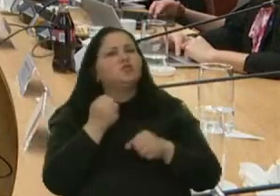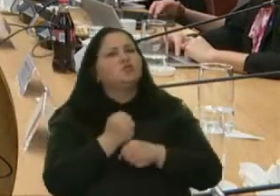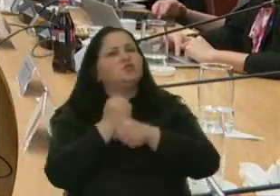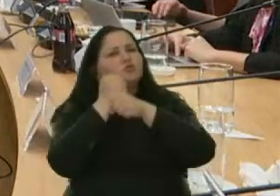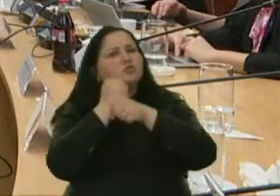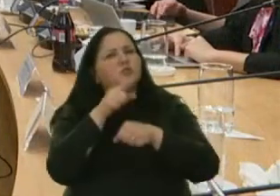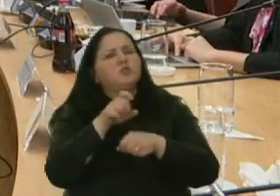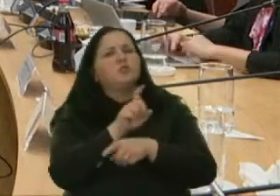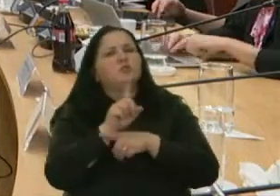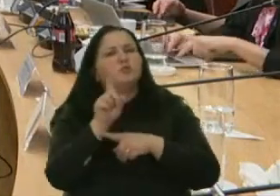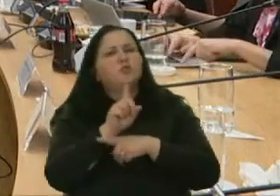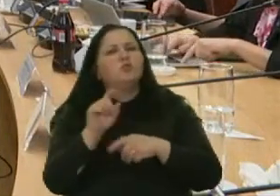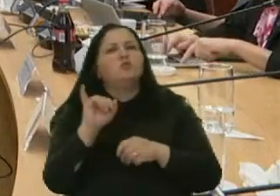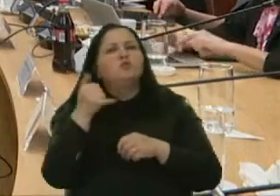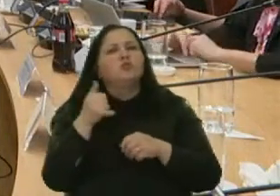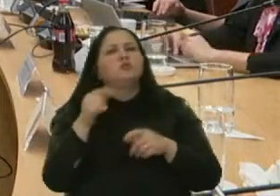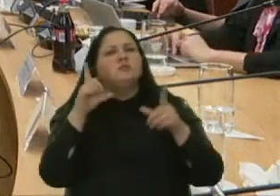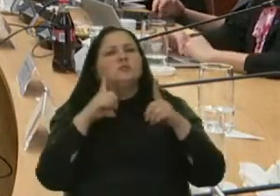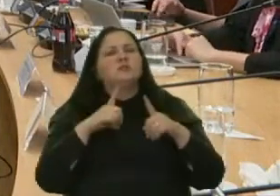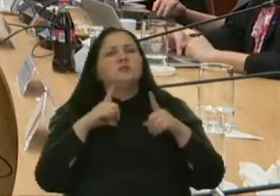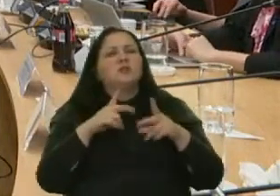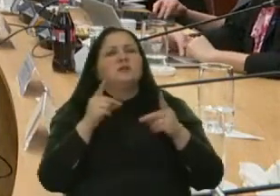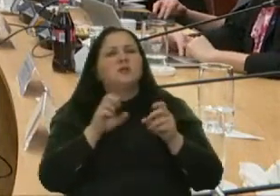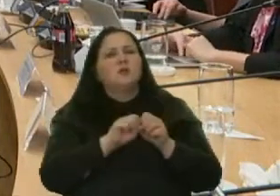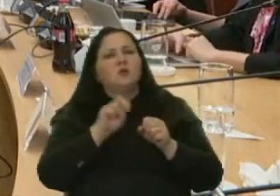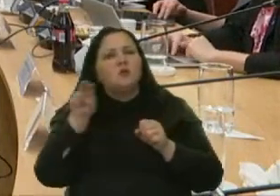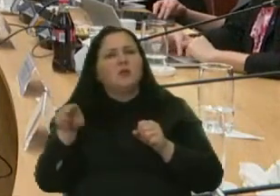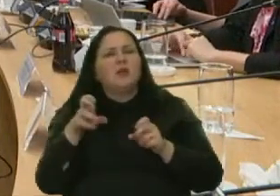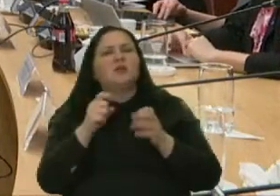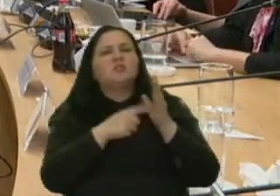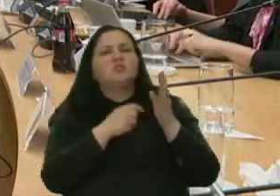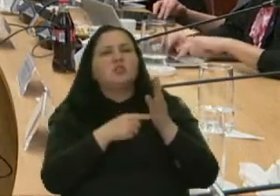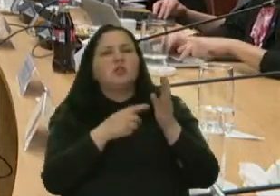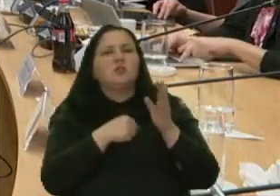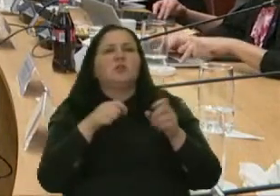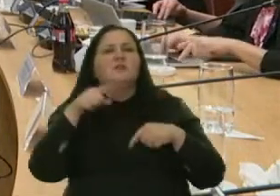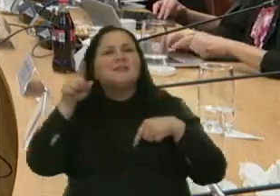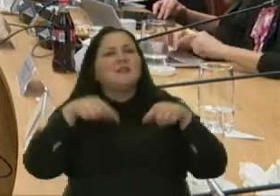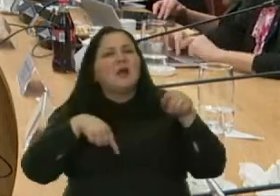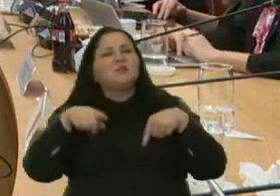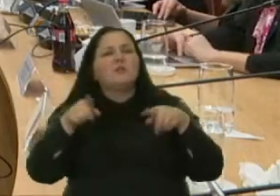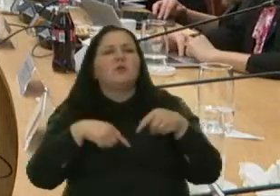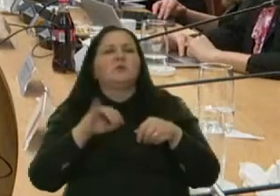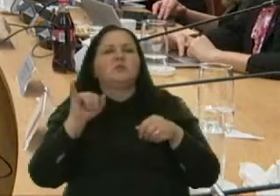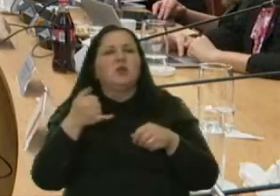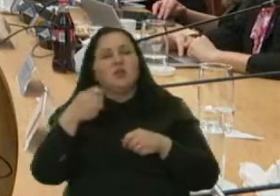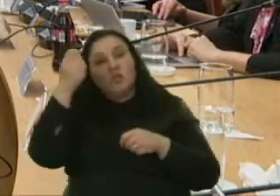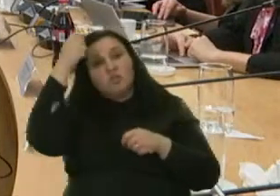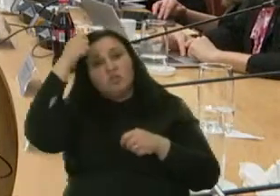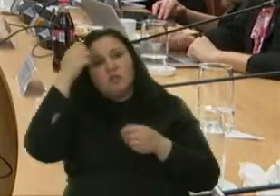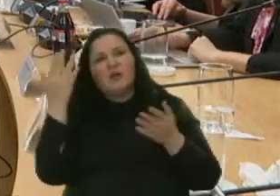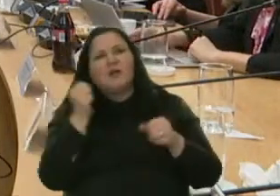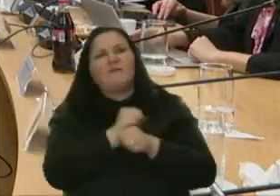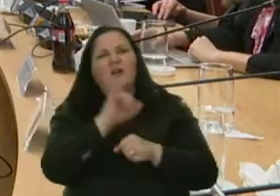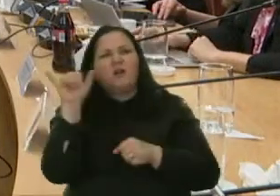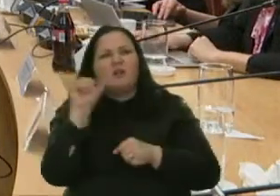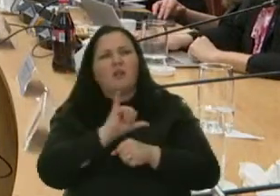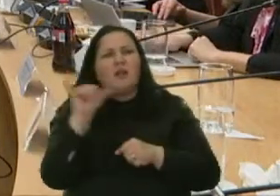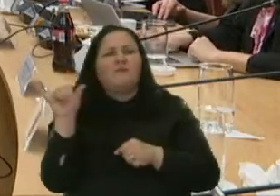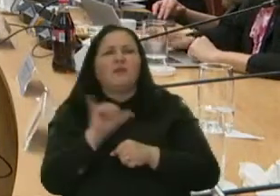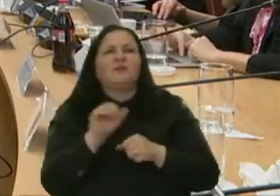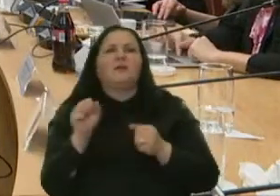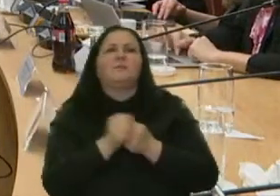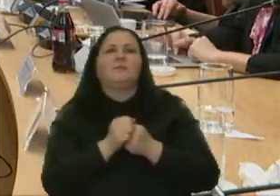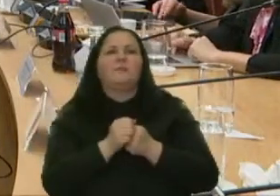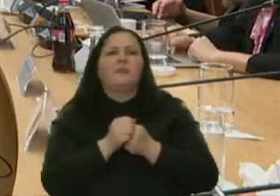aceste demersuri și aceste stații de descărcare la solicitarea transportatorilor dar și a cetățenilor care fac astfel de navete